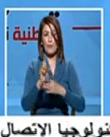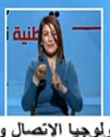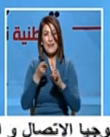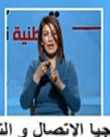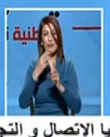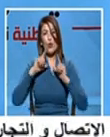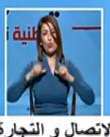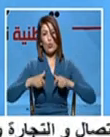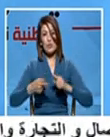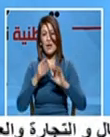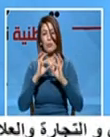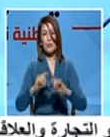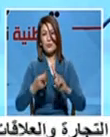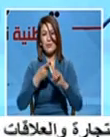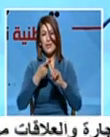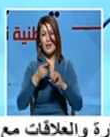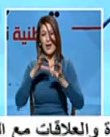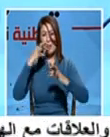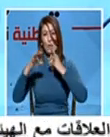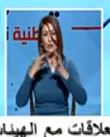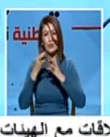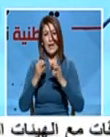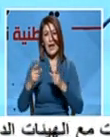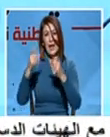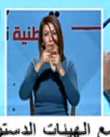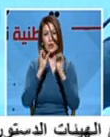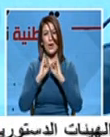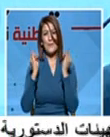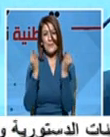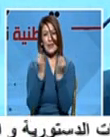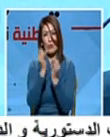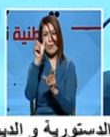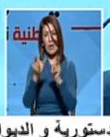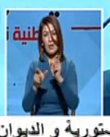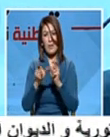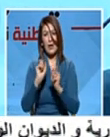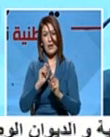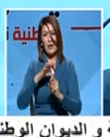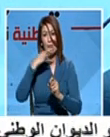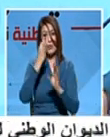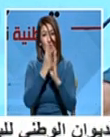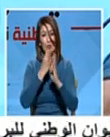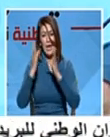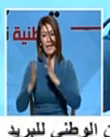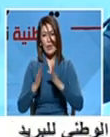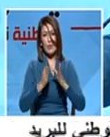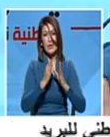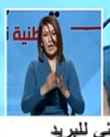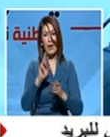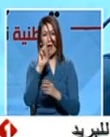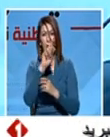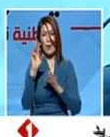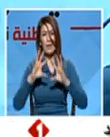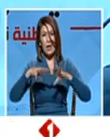اليوم ماهمش كيما قلت سيادتك هي منظومه وانتم تصرفتوا فيها، تصرفتوا في المستوصفات